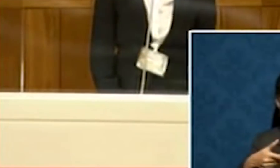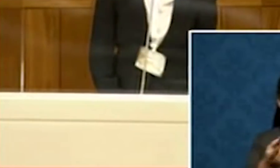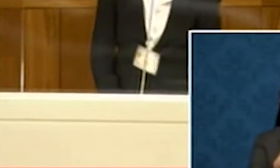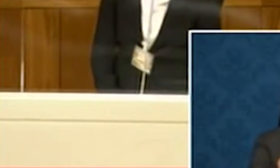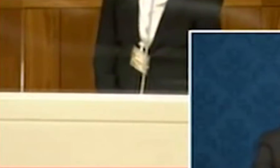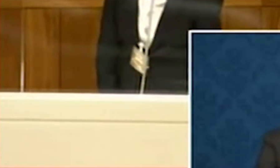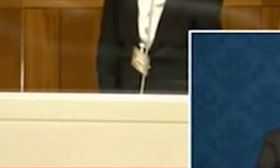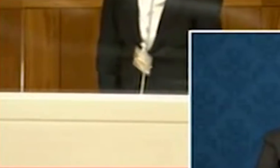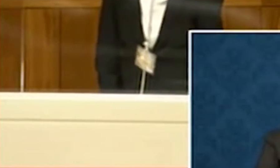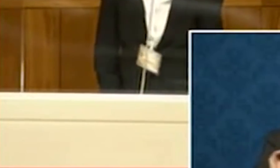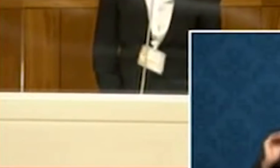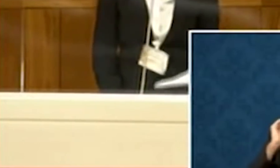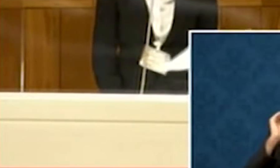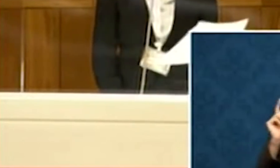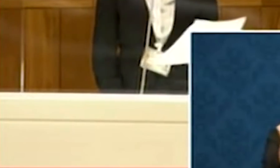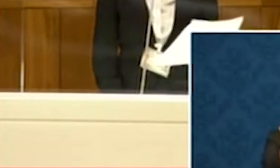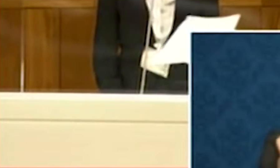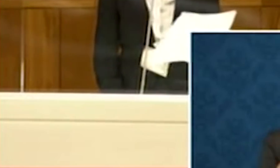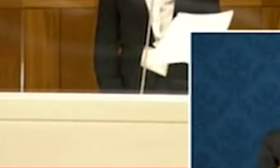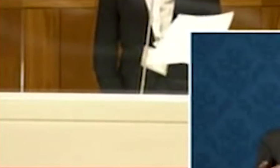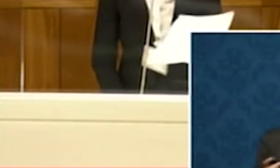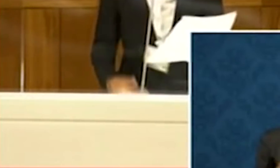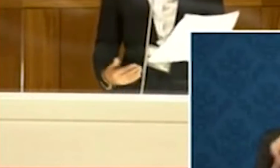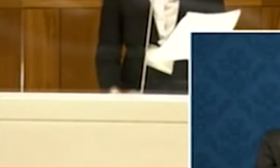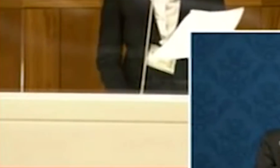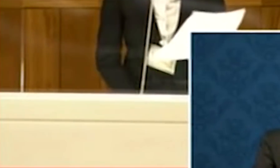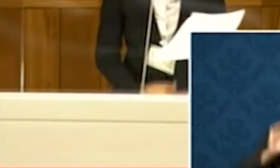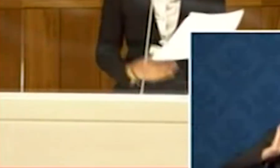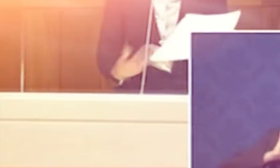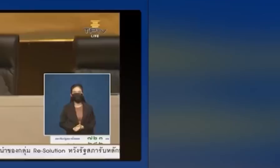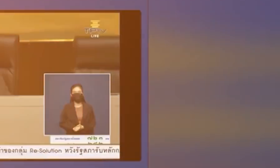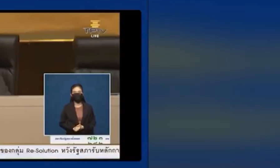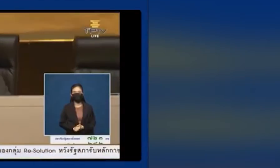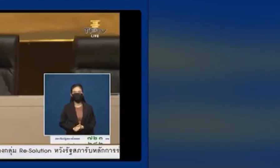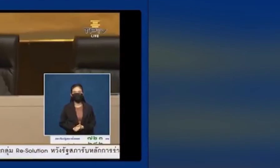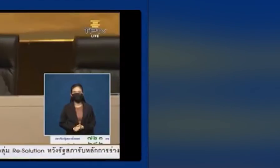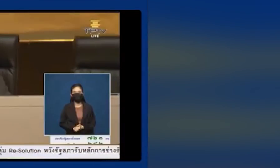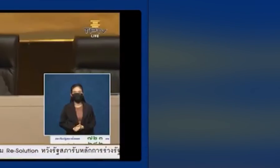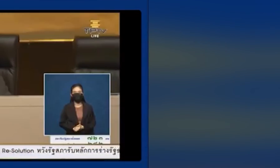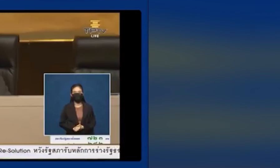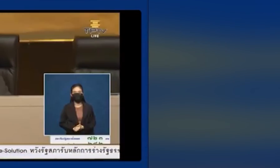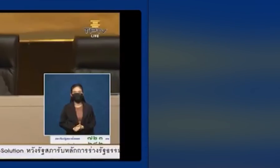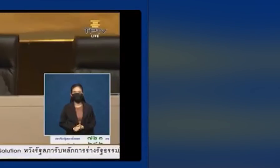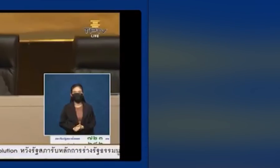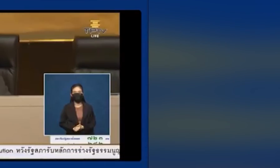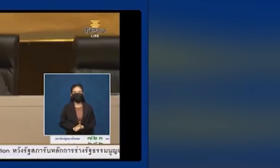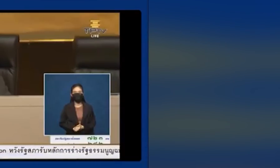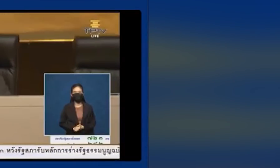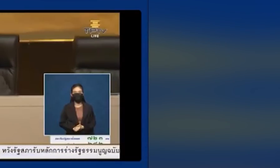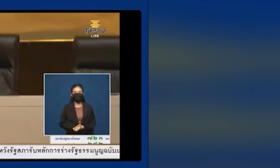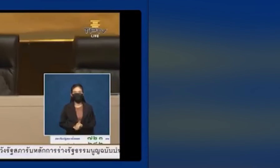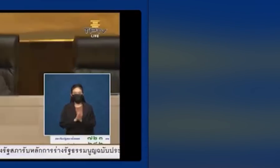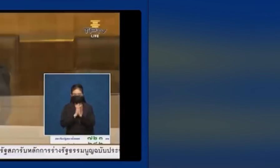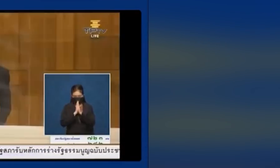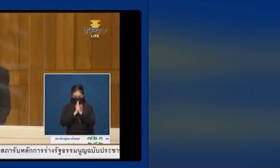คำเตือนว่าสำหรับผู้มีวุฒิภาวะถ้อยคำอย่างนั้นไม่ควรใช้ เรียนประธานรัฐสภาสมา